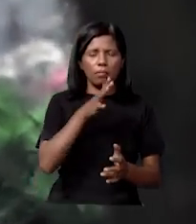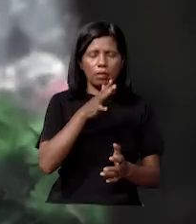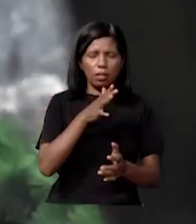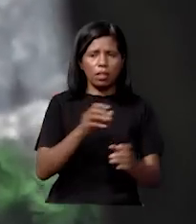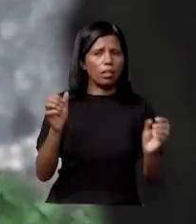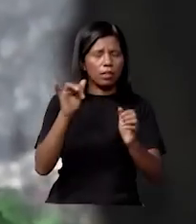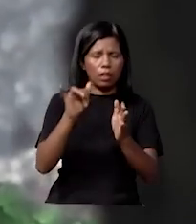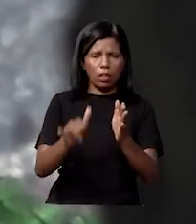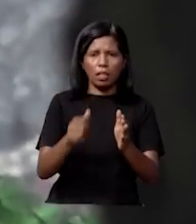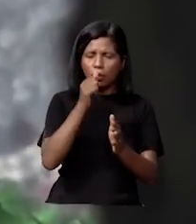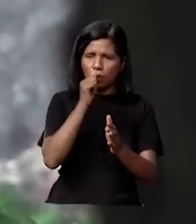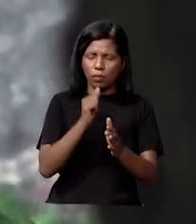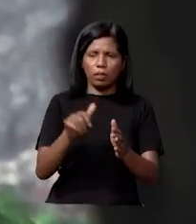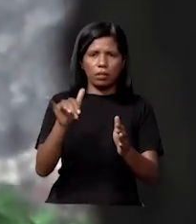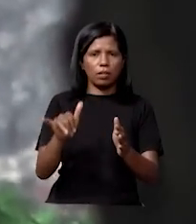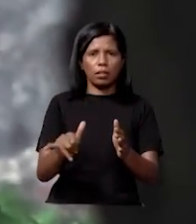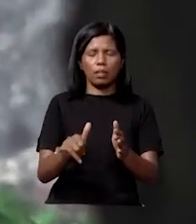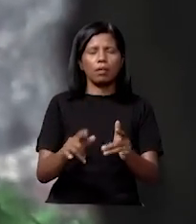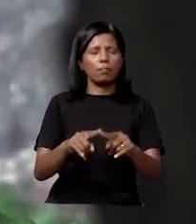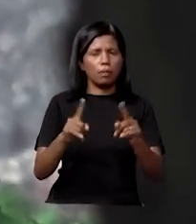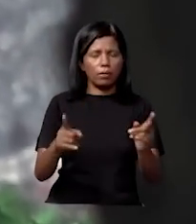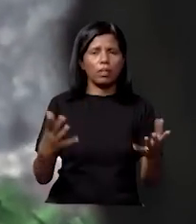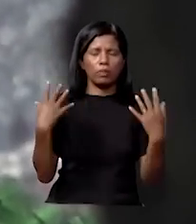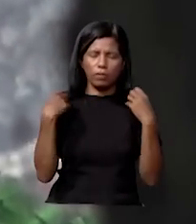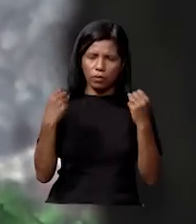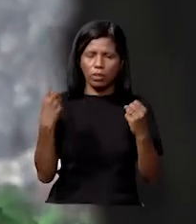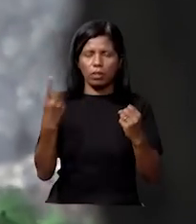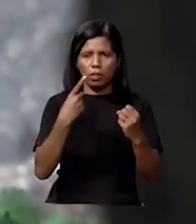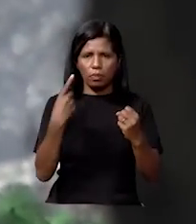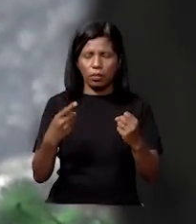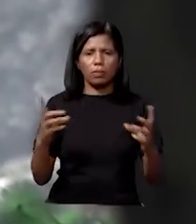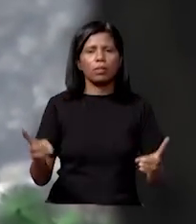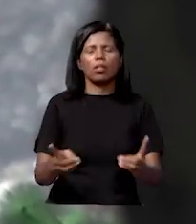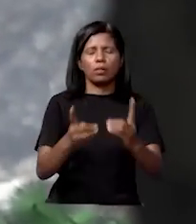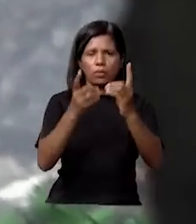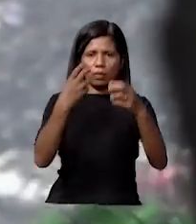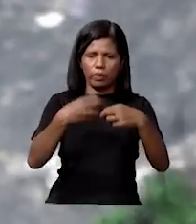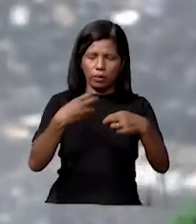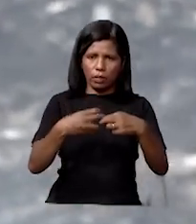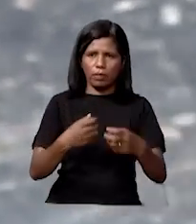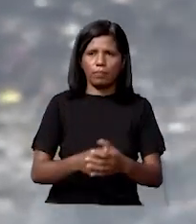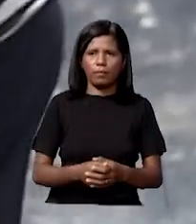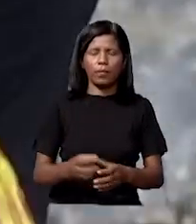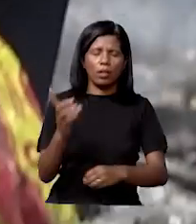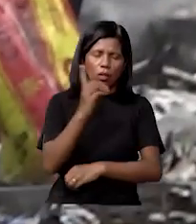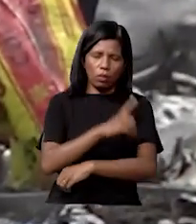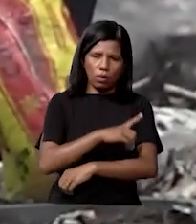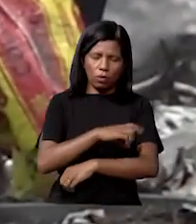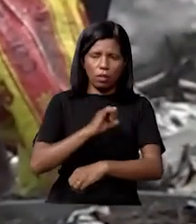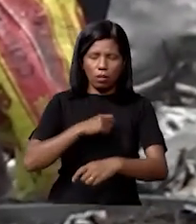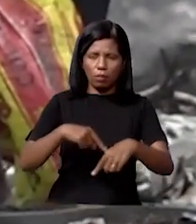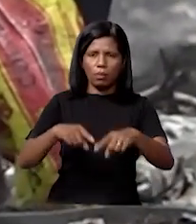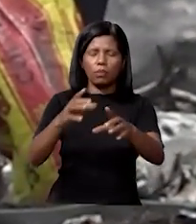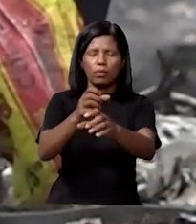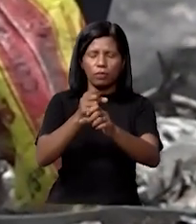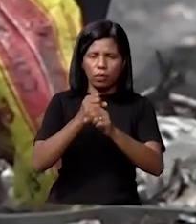ho ida ne. Ina faluk ne forsa ho di simu situasaun saida det. lor-loron hau ba sampane zaman